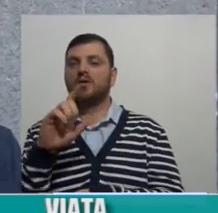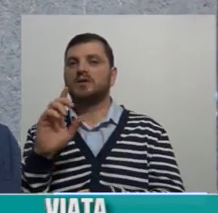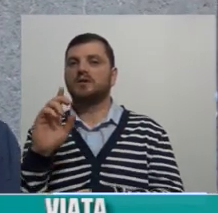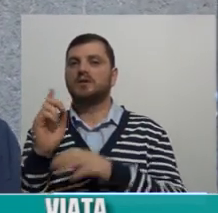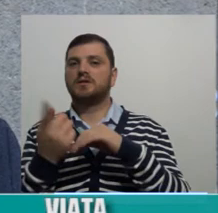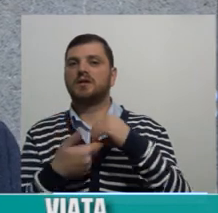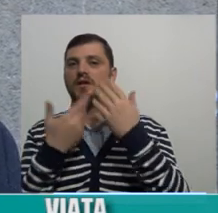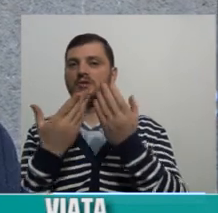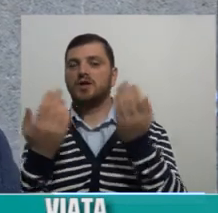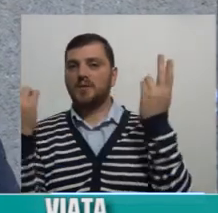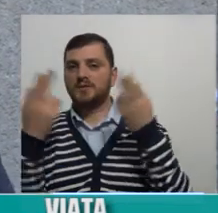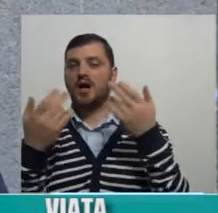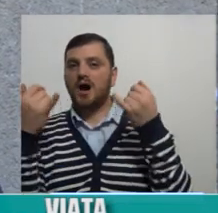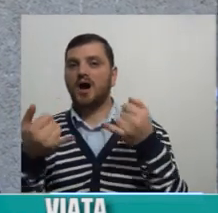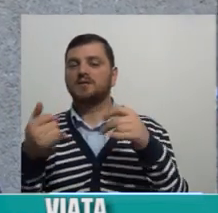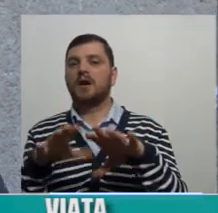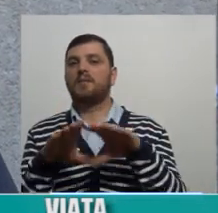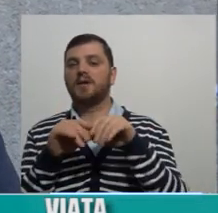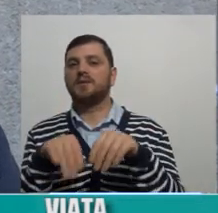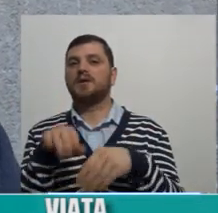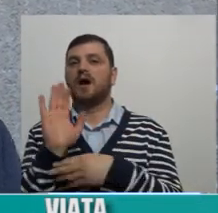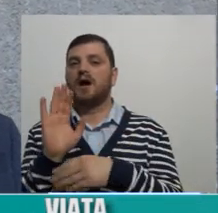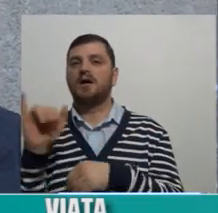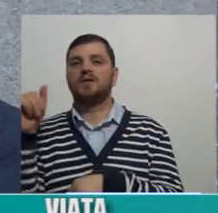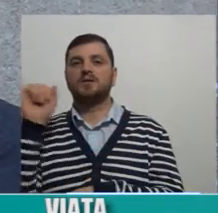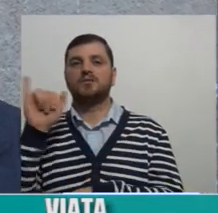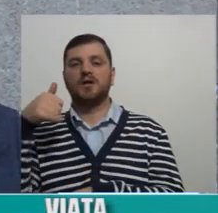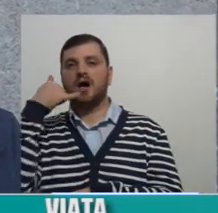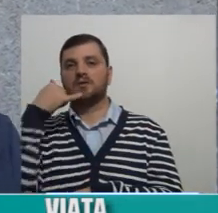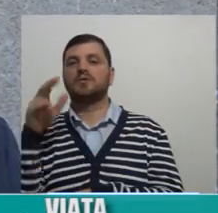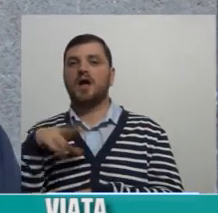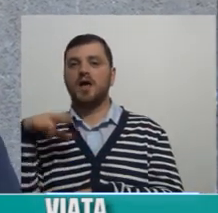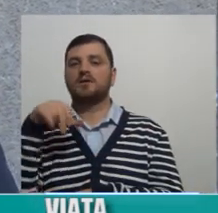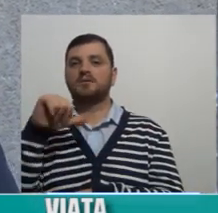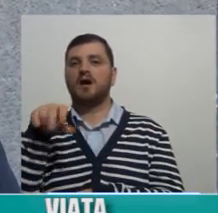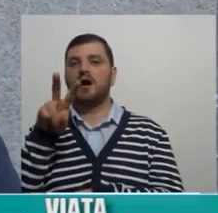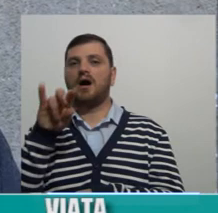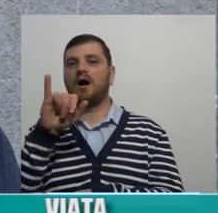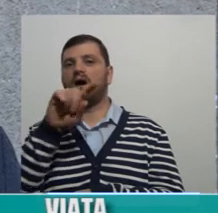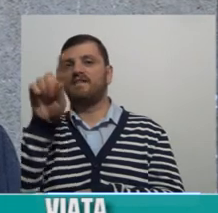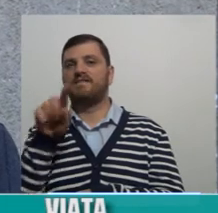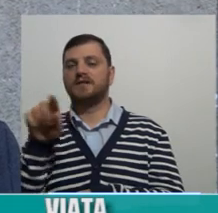înființarea lui. Din ce am înțeles, de-abia astăzi am primit avizul, acum mi-a sunat cineva și mi-a zis că există.